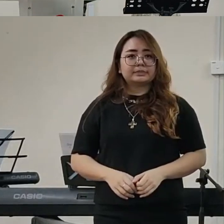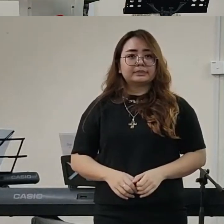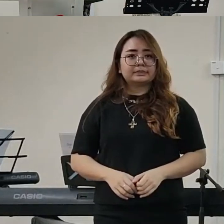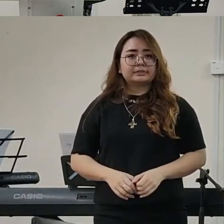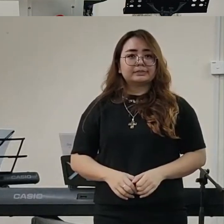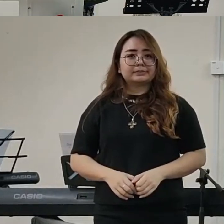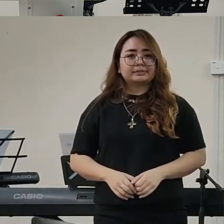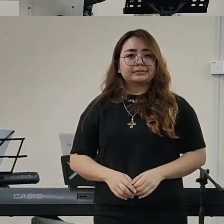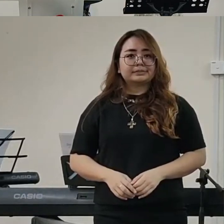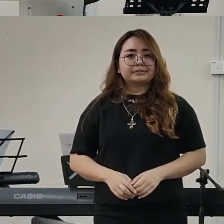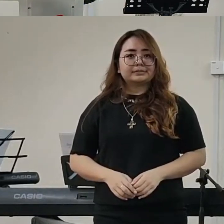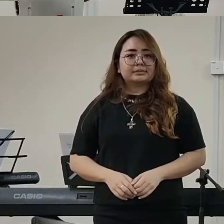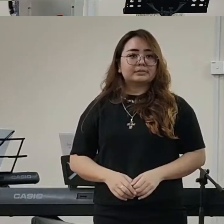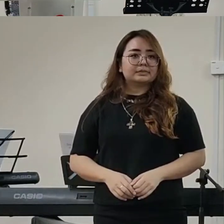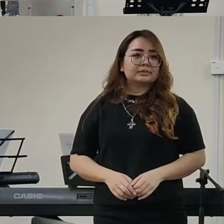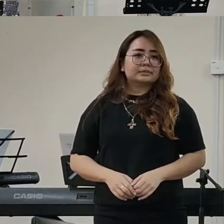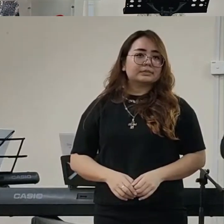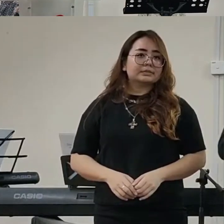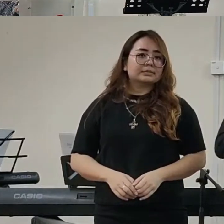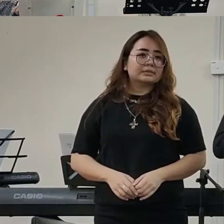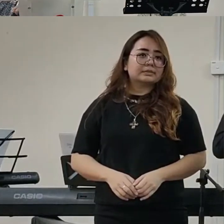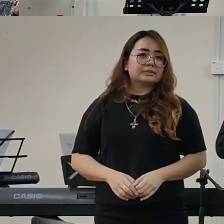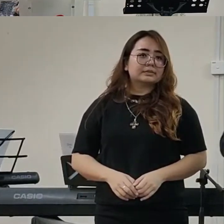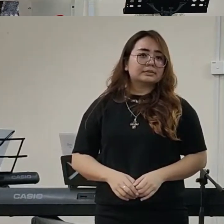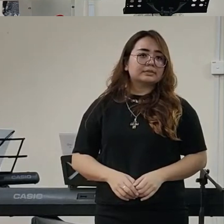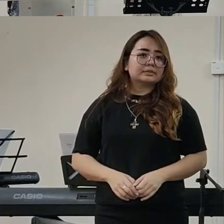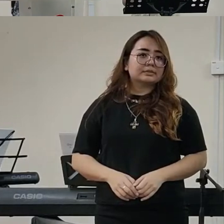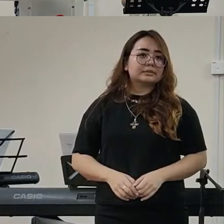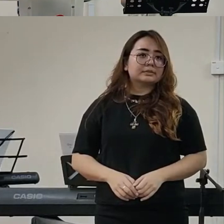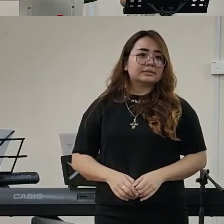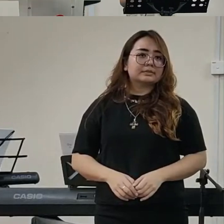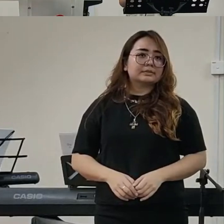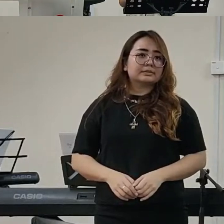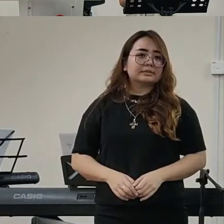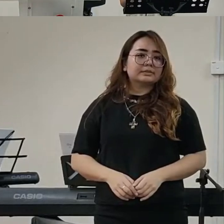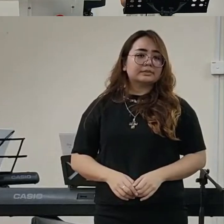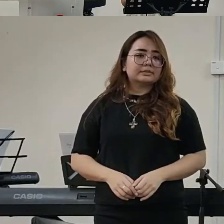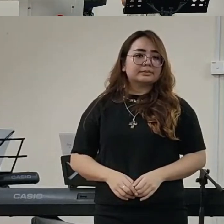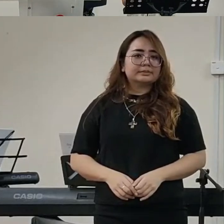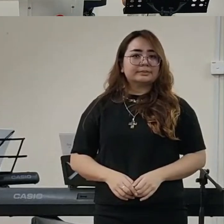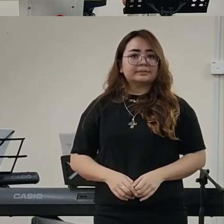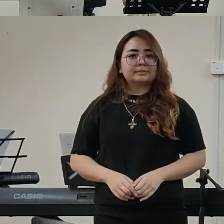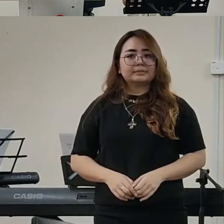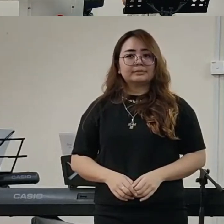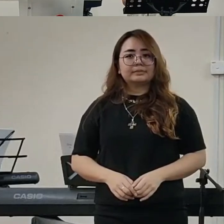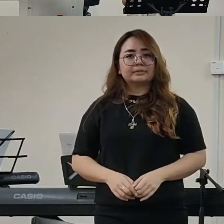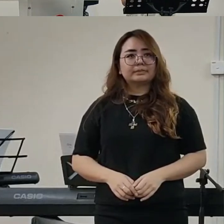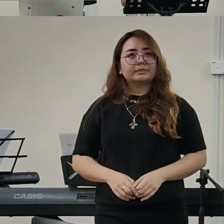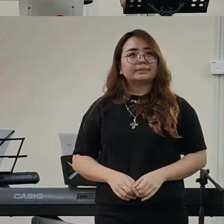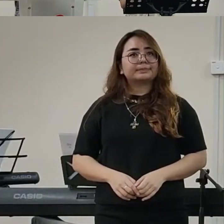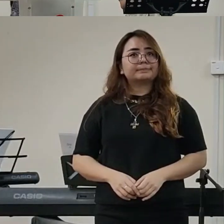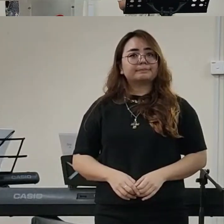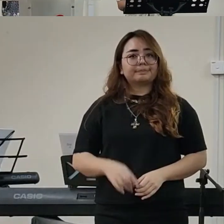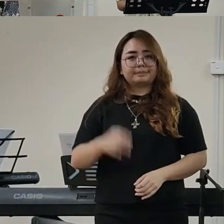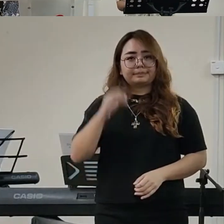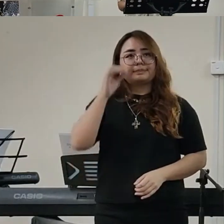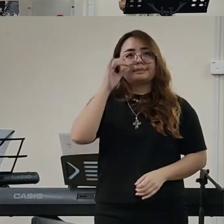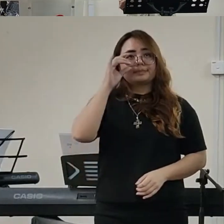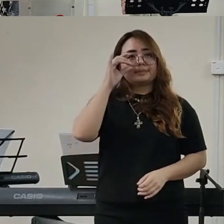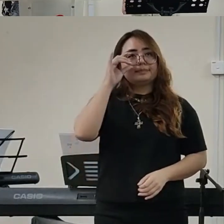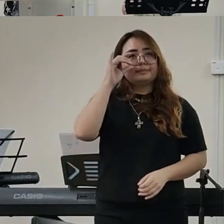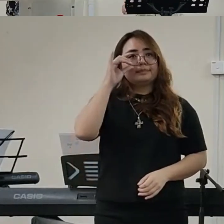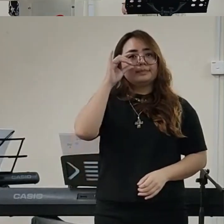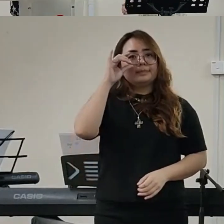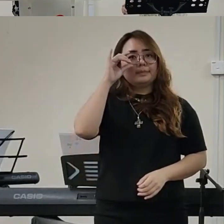好，都是可以让你去牧养的。 So the next few verses, you got to pay attention. If you're already a shepherd,